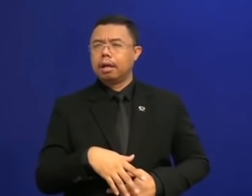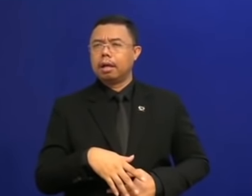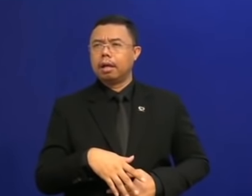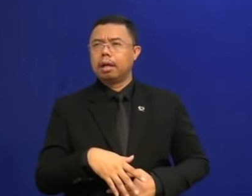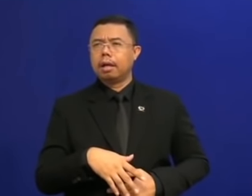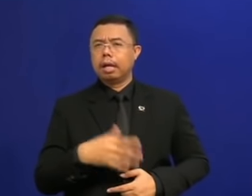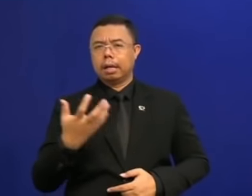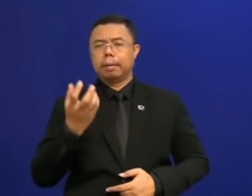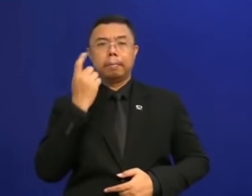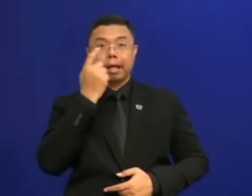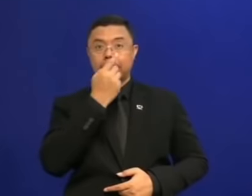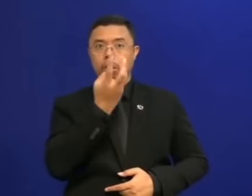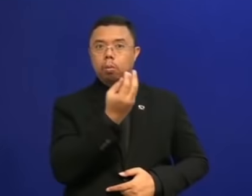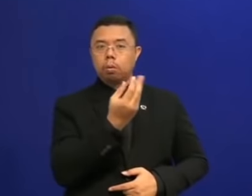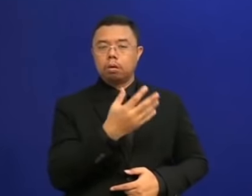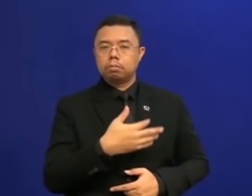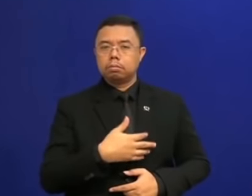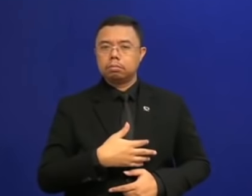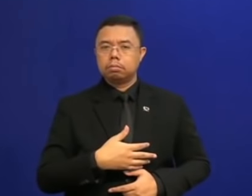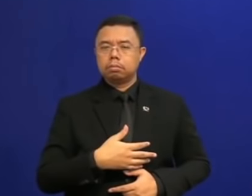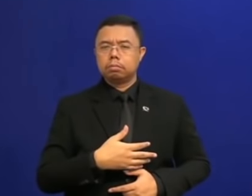Matrek.